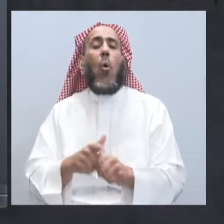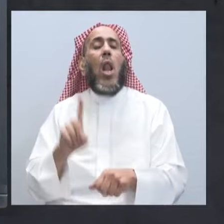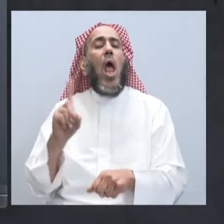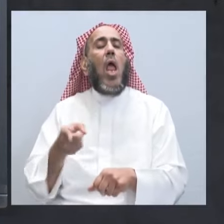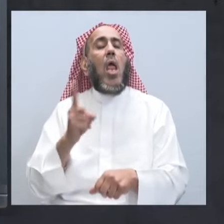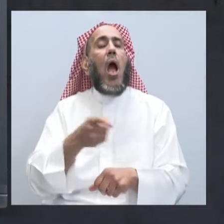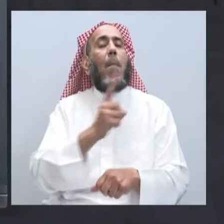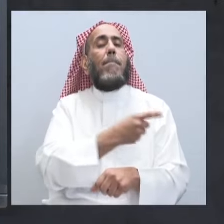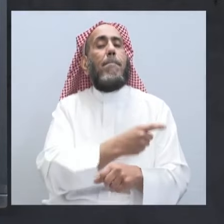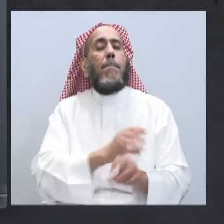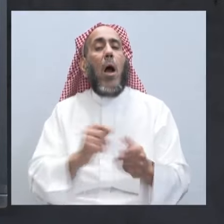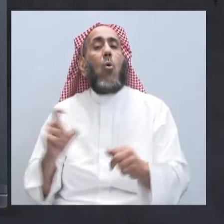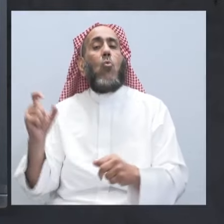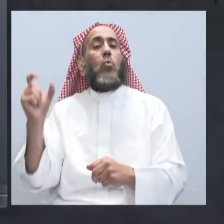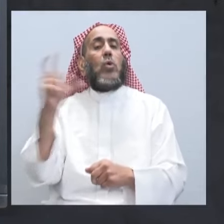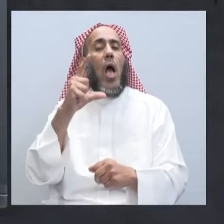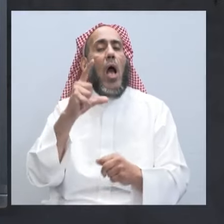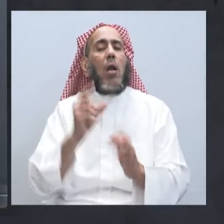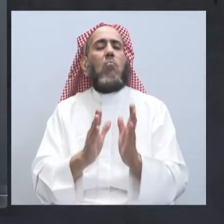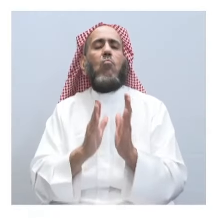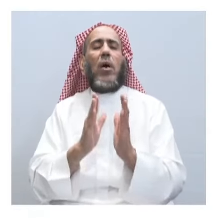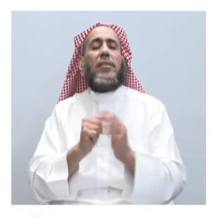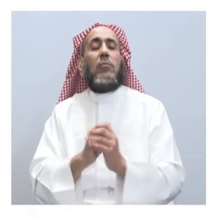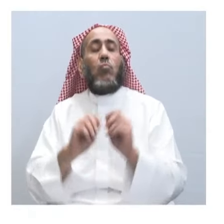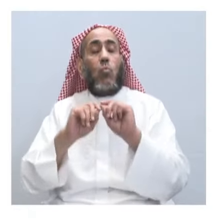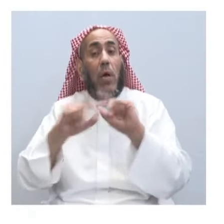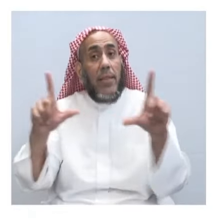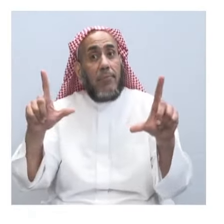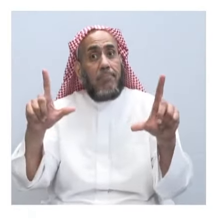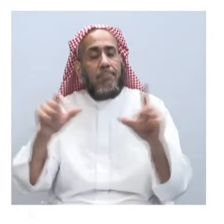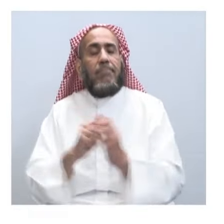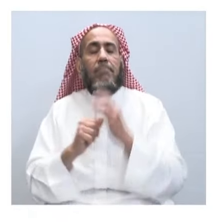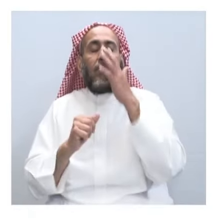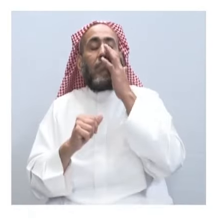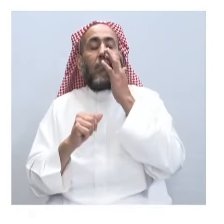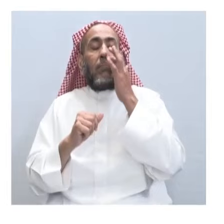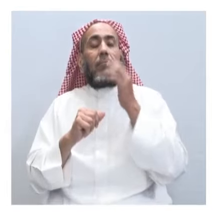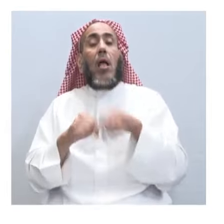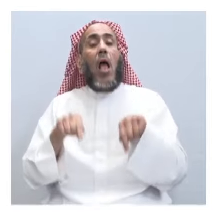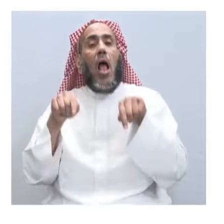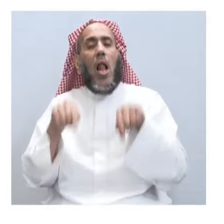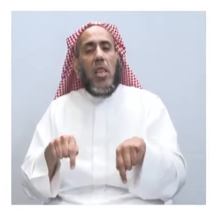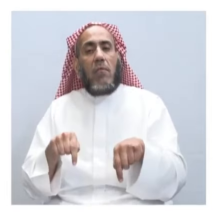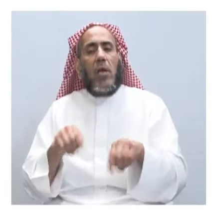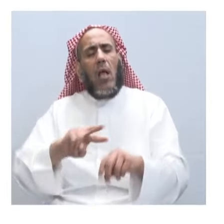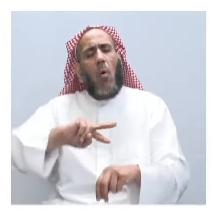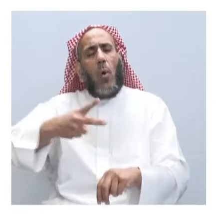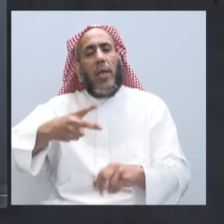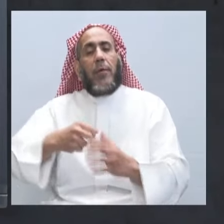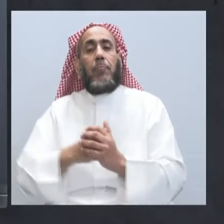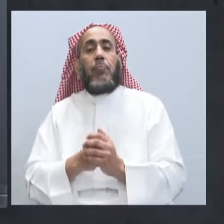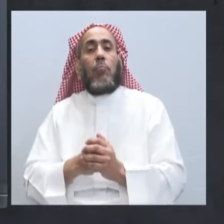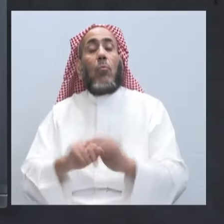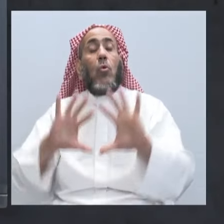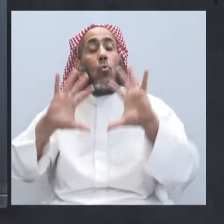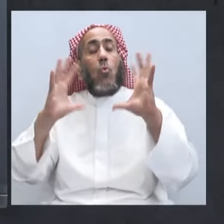الايام او شهر معين واضح هذه فقط او غيرها